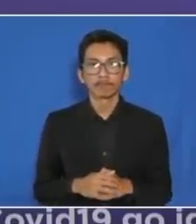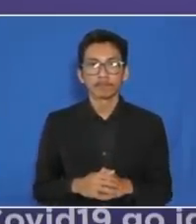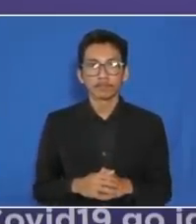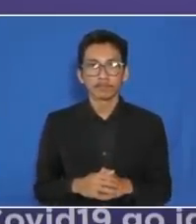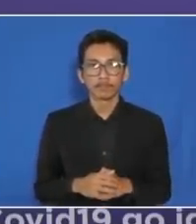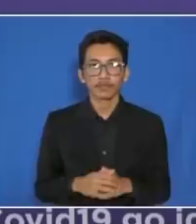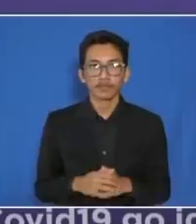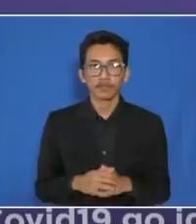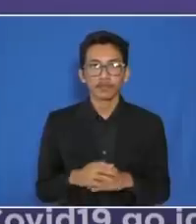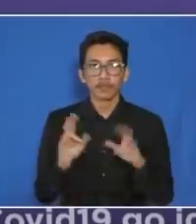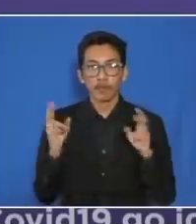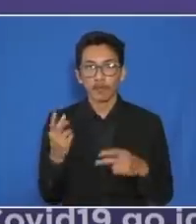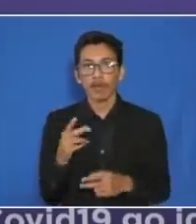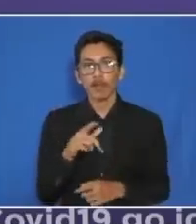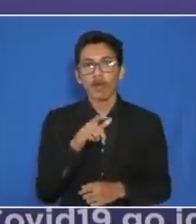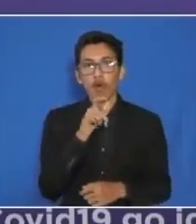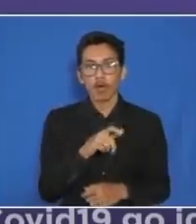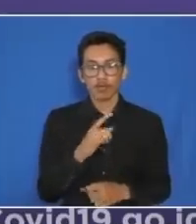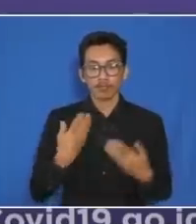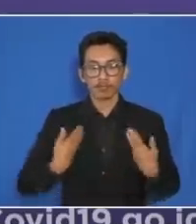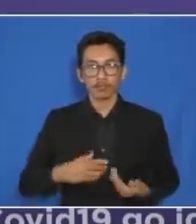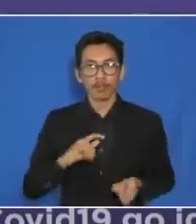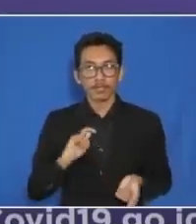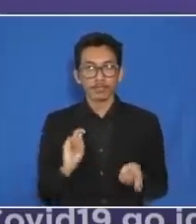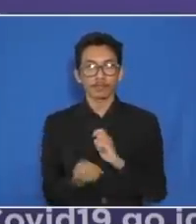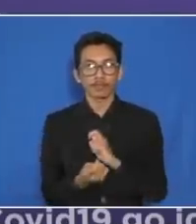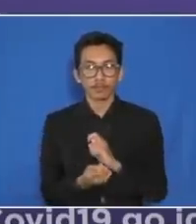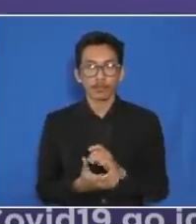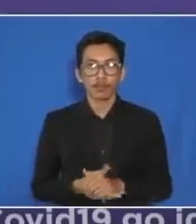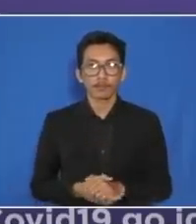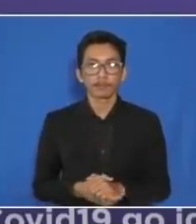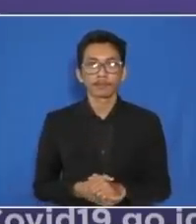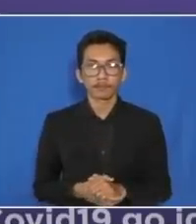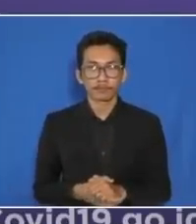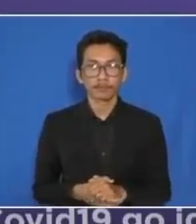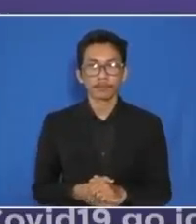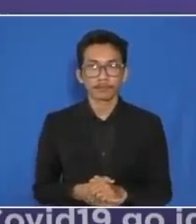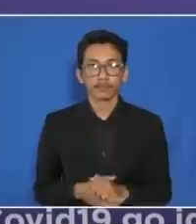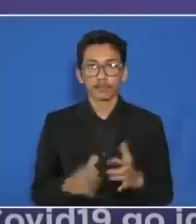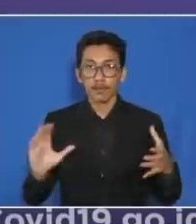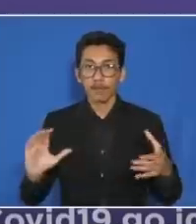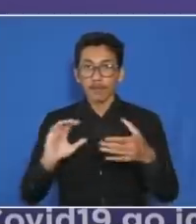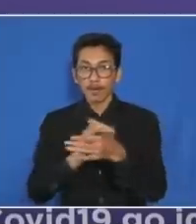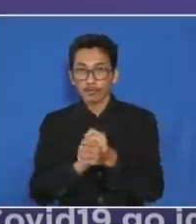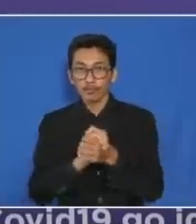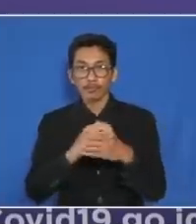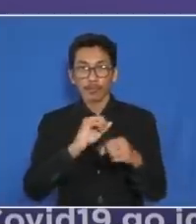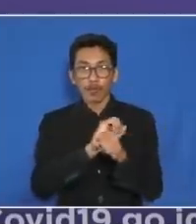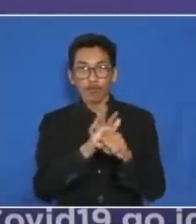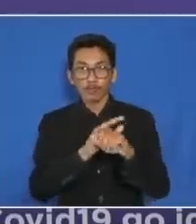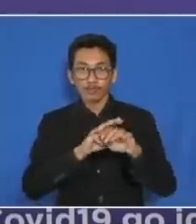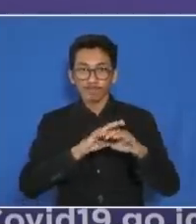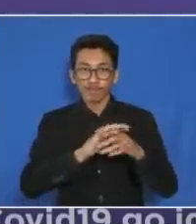individu dan kolektif keberhasilan kita bersama dalam bersatu melawan covert ini